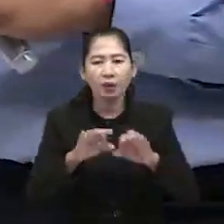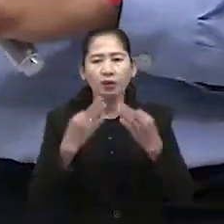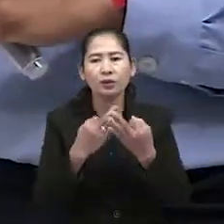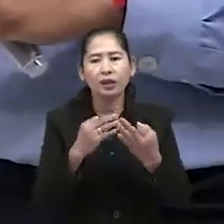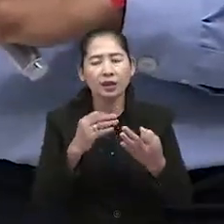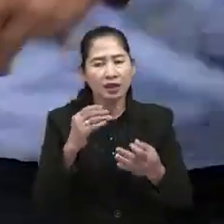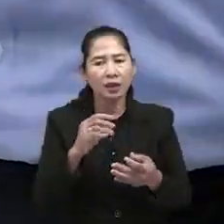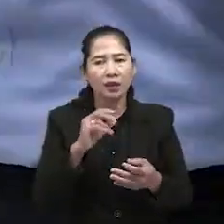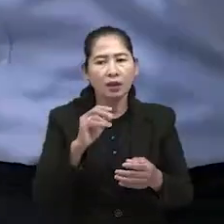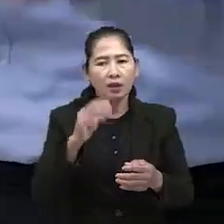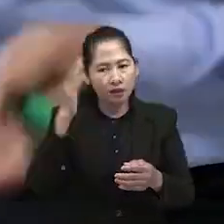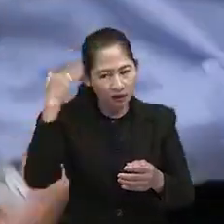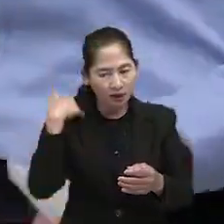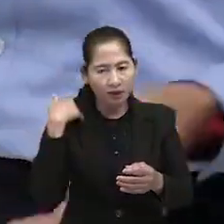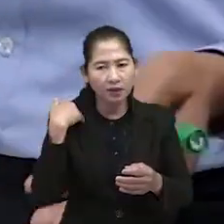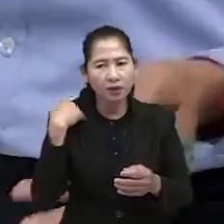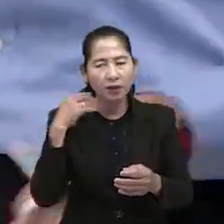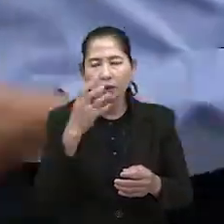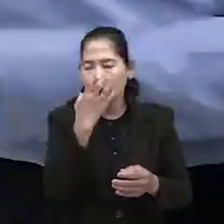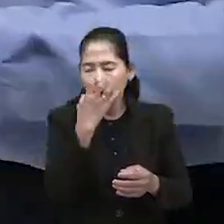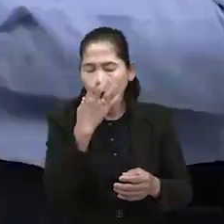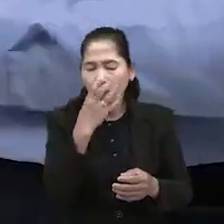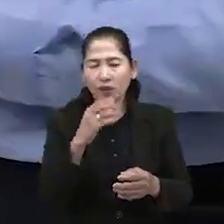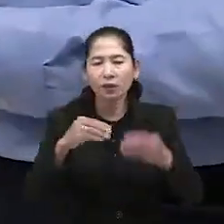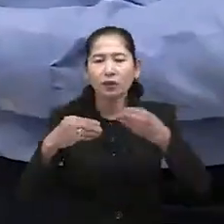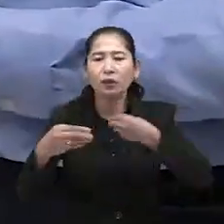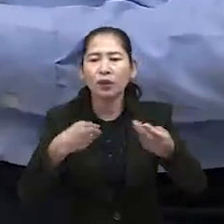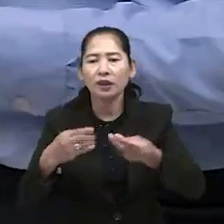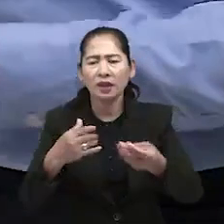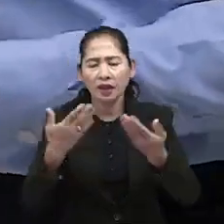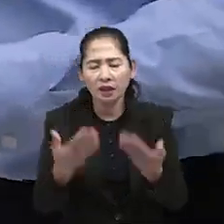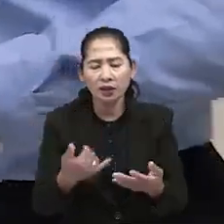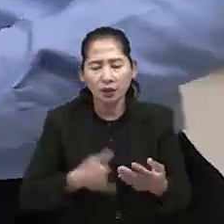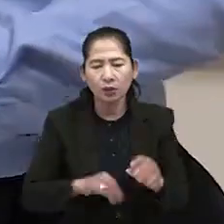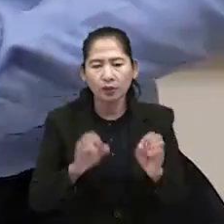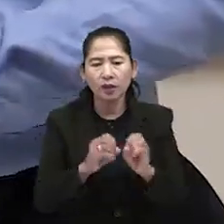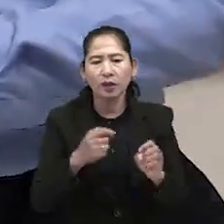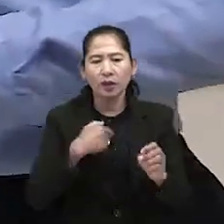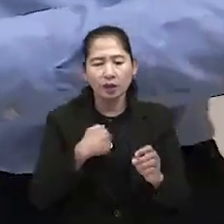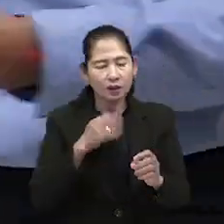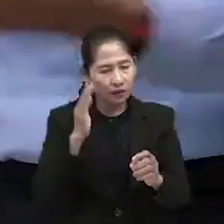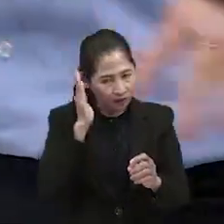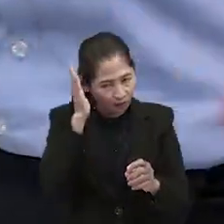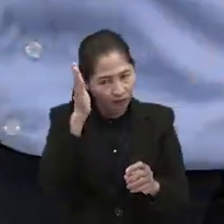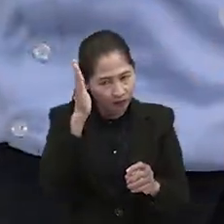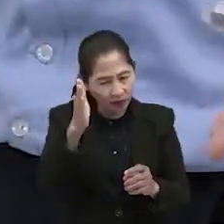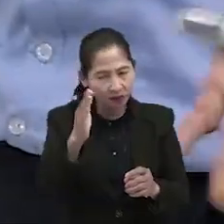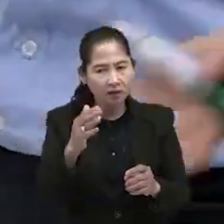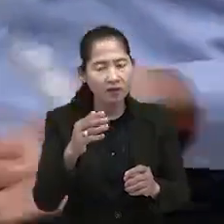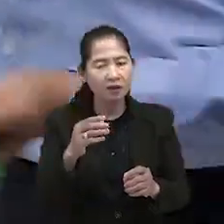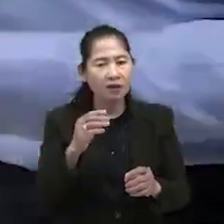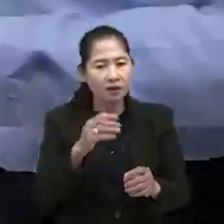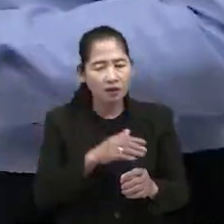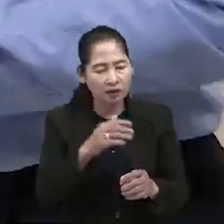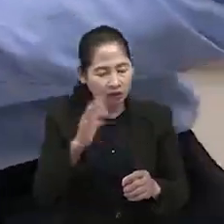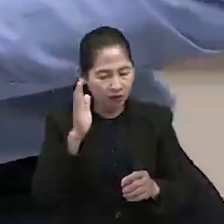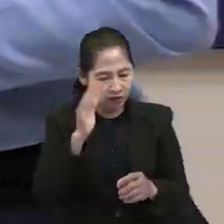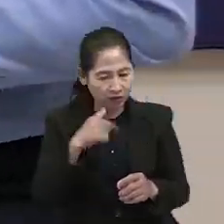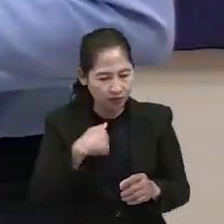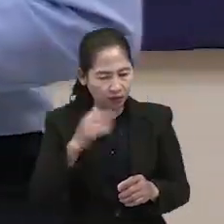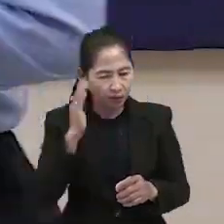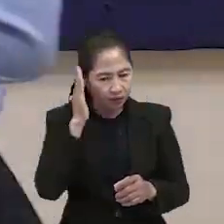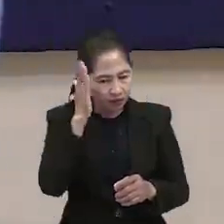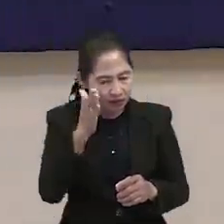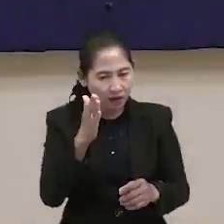ក់ទេគឺយកកូនរបស់វាទៅលក់តែឥឡូវអត់មានកូនទេណាគឺបើវាខ្ញុំនឹងឃើញអត់មានកូនទេណាកូនណាចា